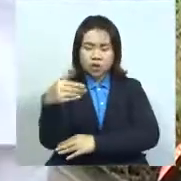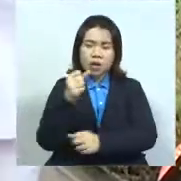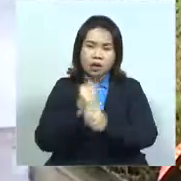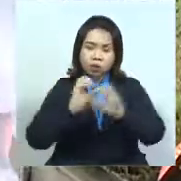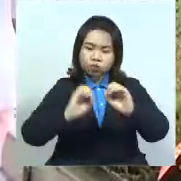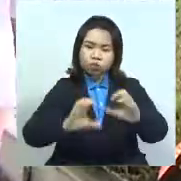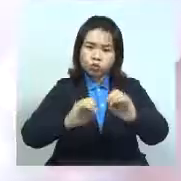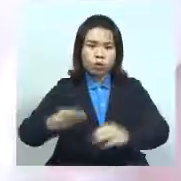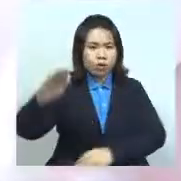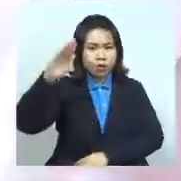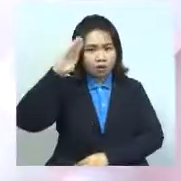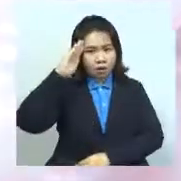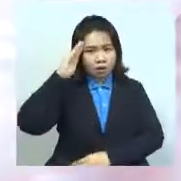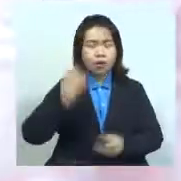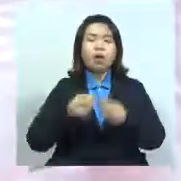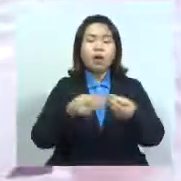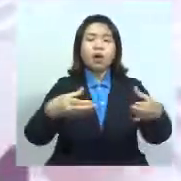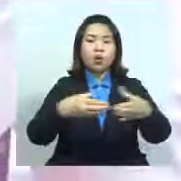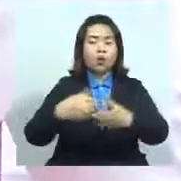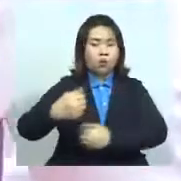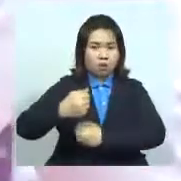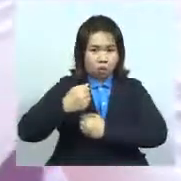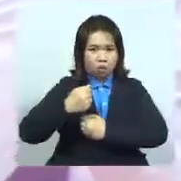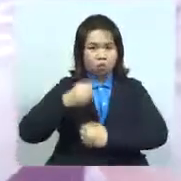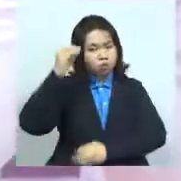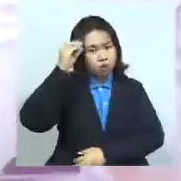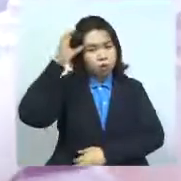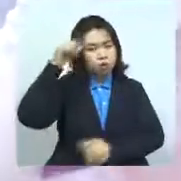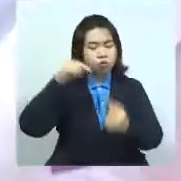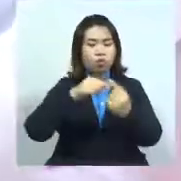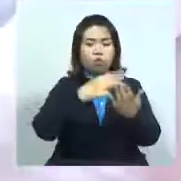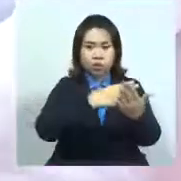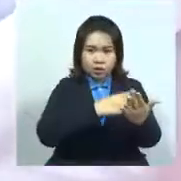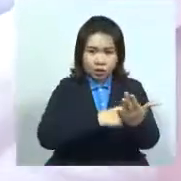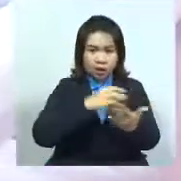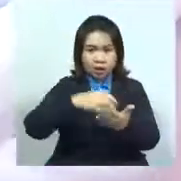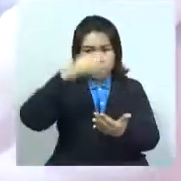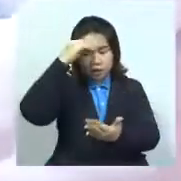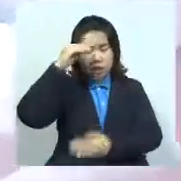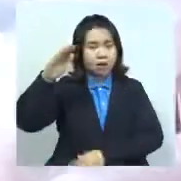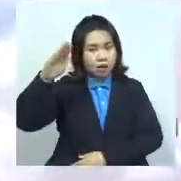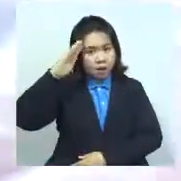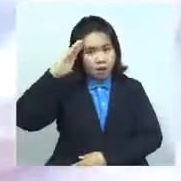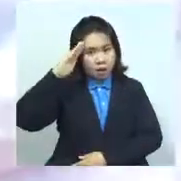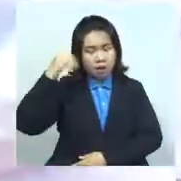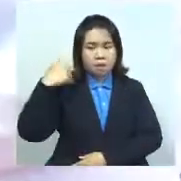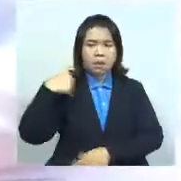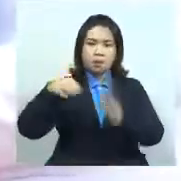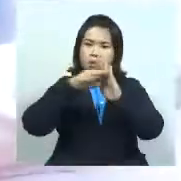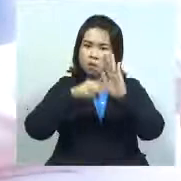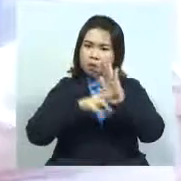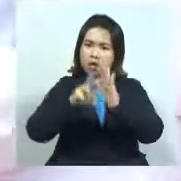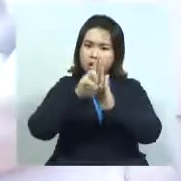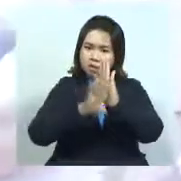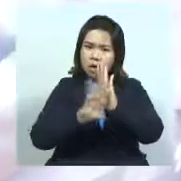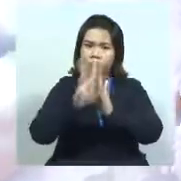ายทหารสัญญาบัตรหลักให้แก่กองทัพบกให้มีความรู้ด้านวิชาการทหารรวมทั้งปลูกฝังระเบียบวินัยคุณธรรม